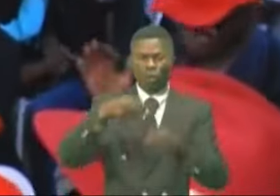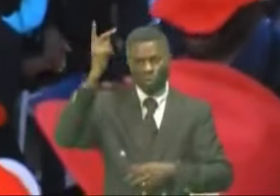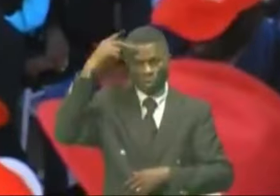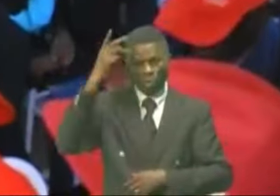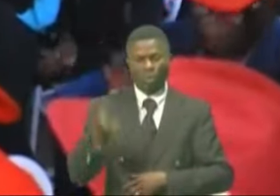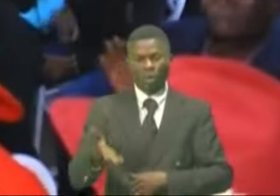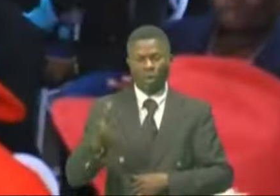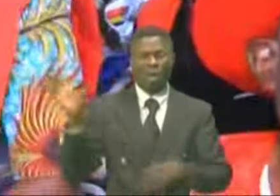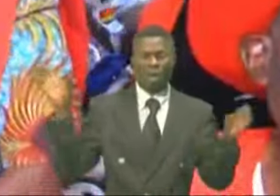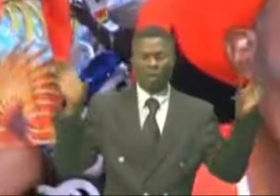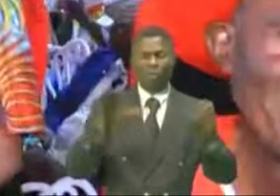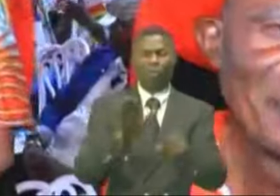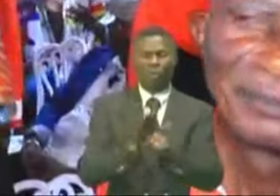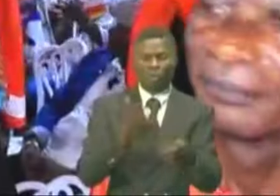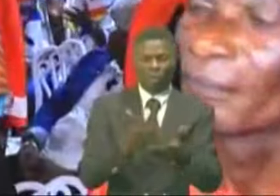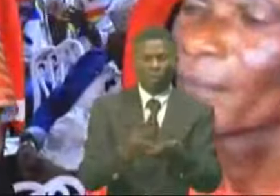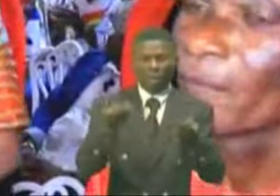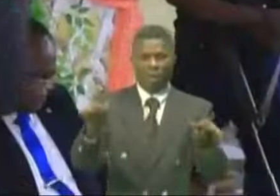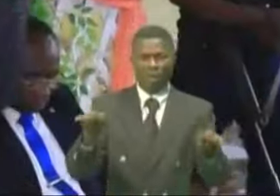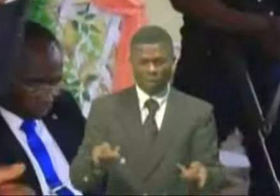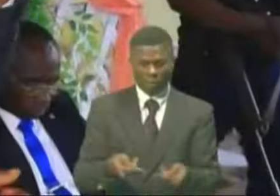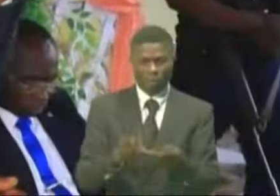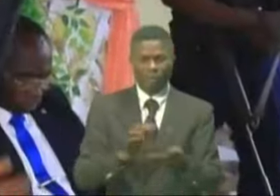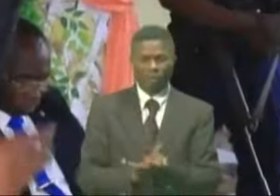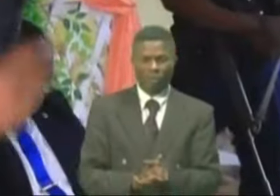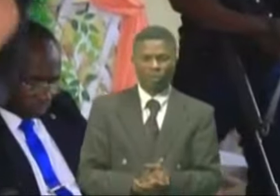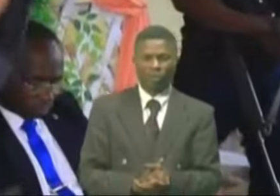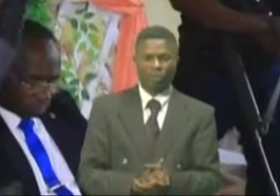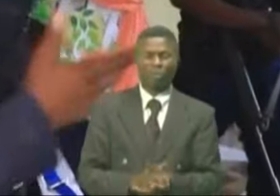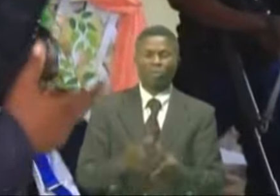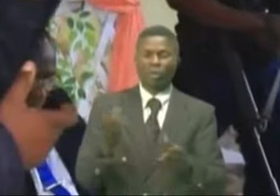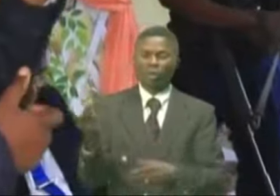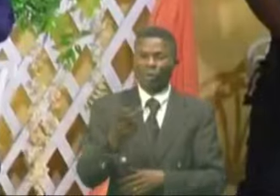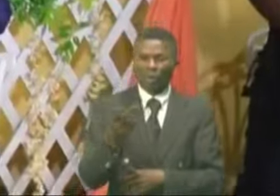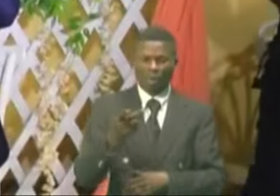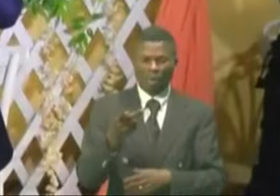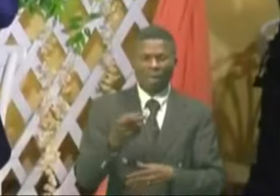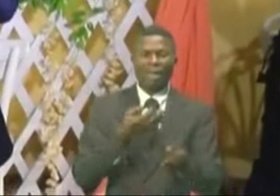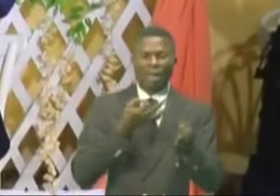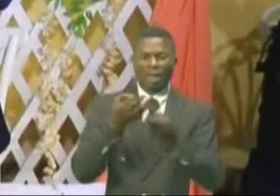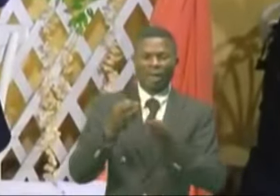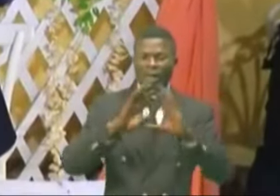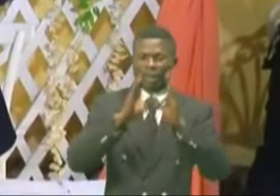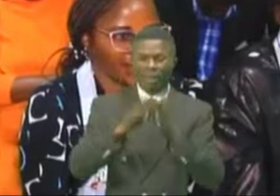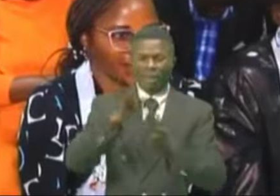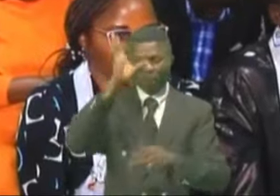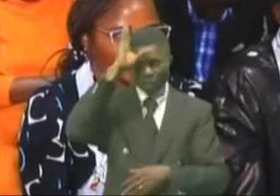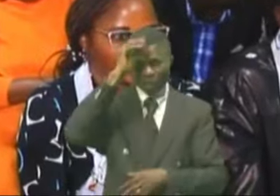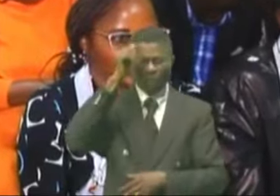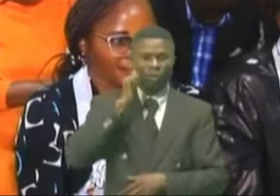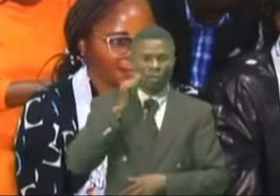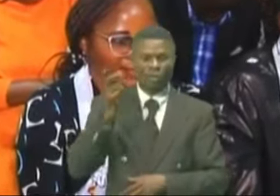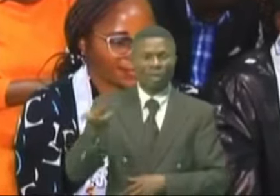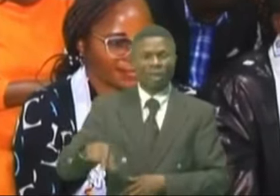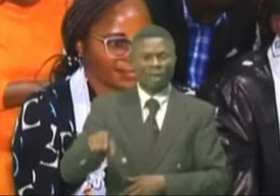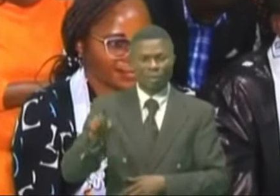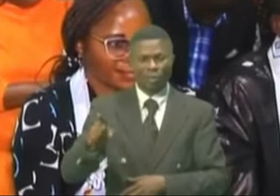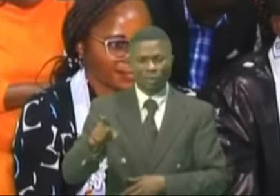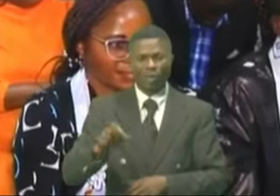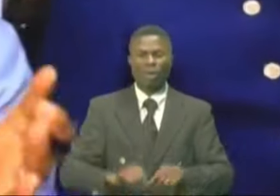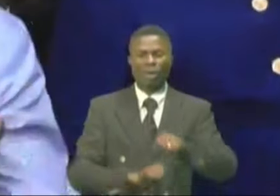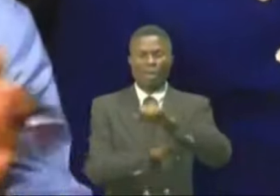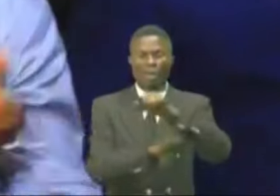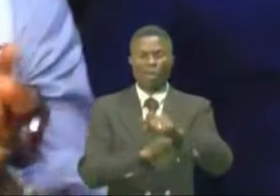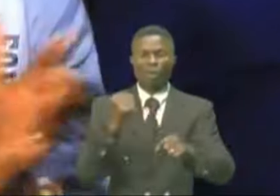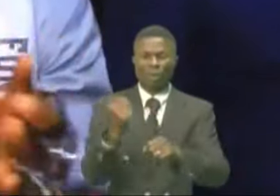supporters venus nombreux. Sur place, Kevin Kosso et Trezon Fourou ont appelé les filles et fils de cette province à soutenir